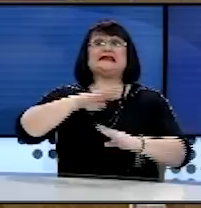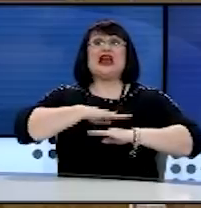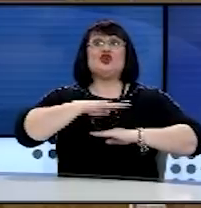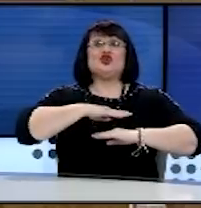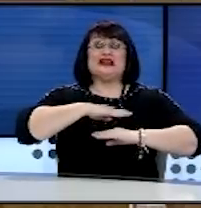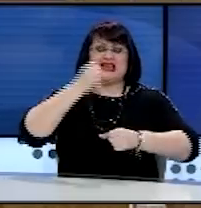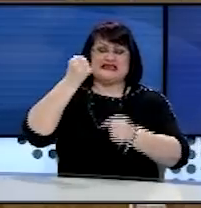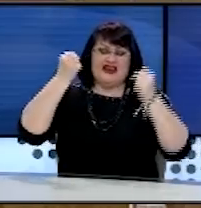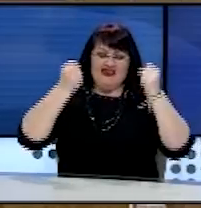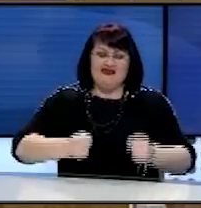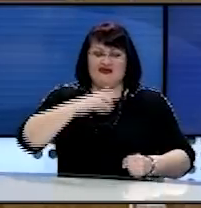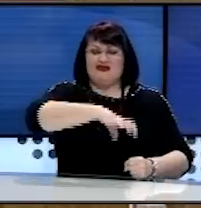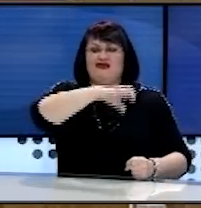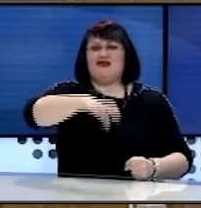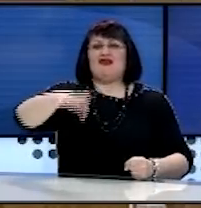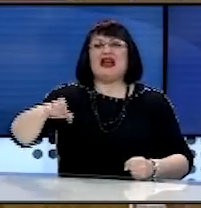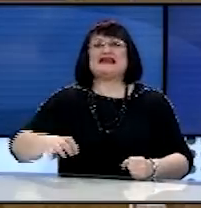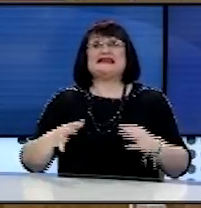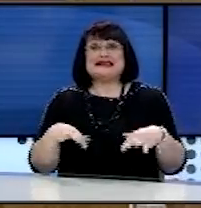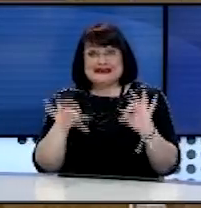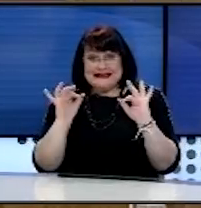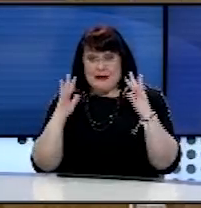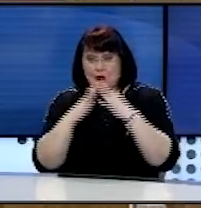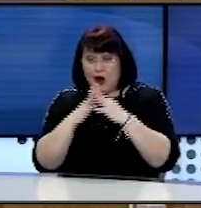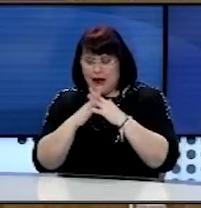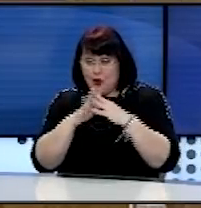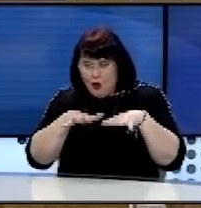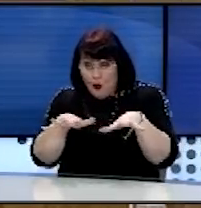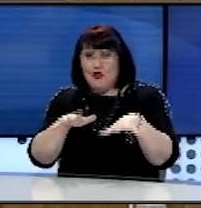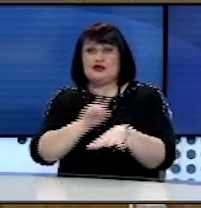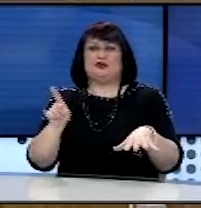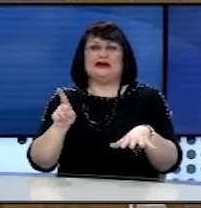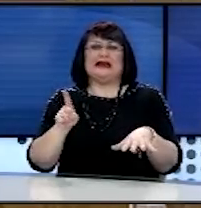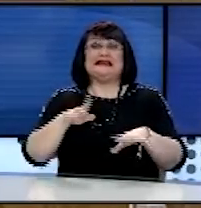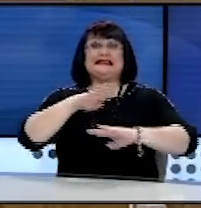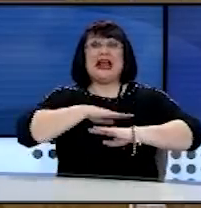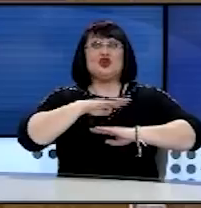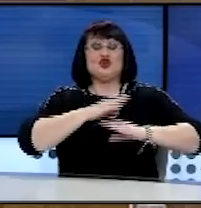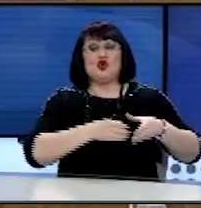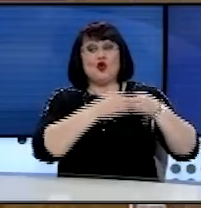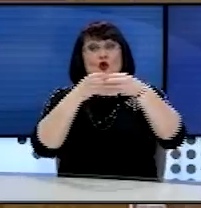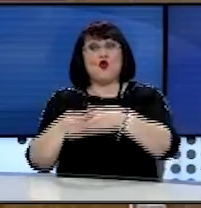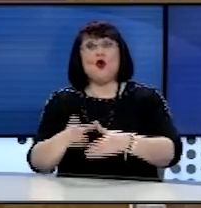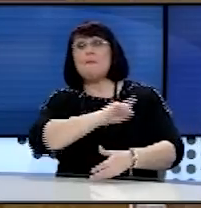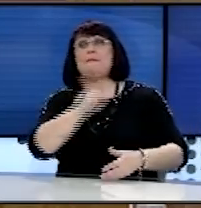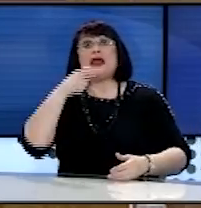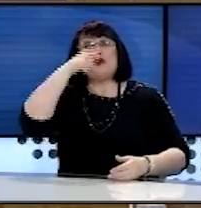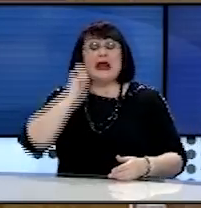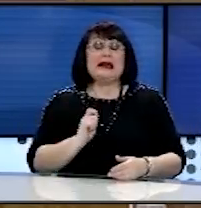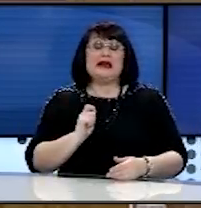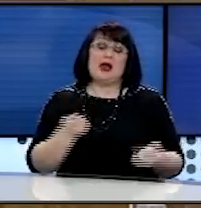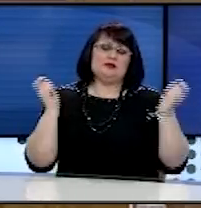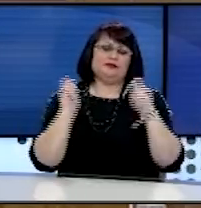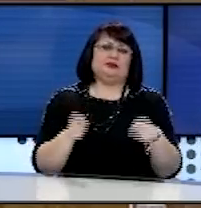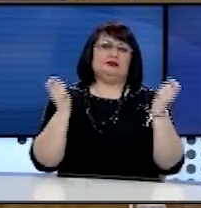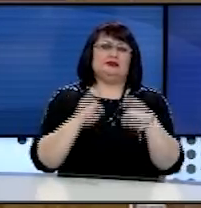που αξιοποιούνται ως ορμητήρια πολέμου. Κανένα ελληνικό στρατιωτικό σώμα να μην σταλεί στην Ουκρανία,